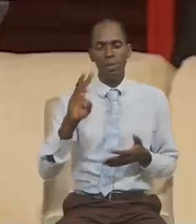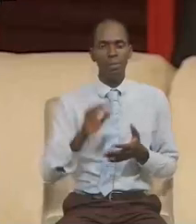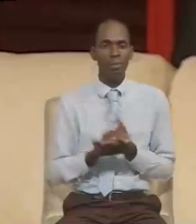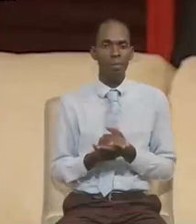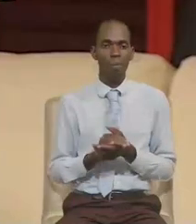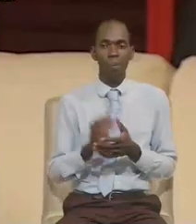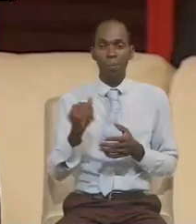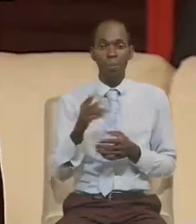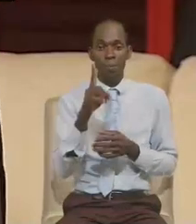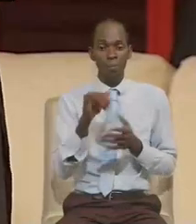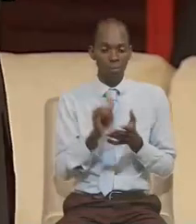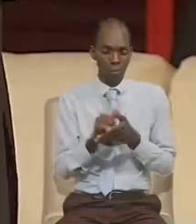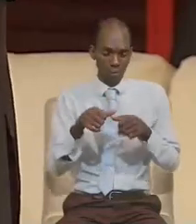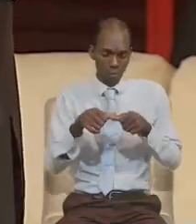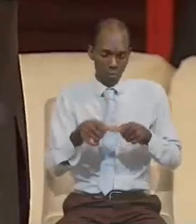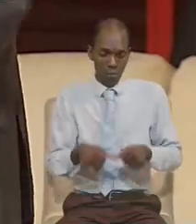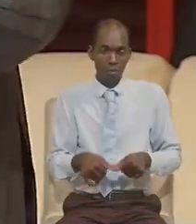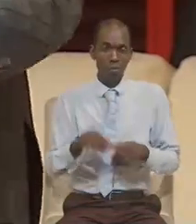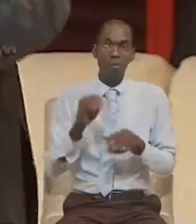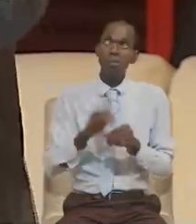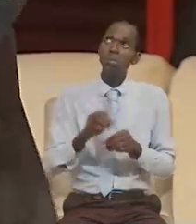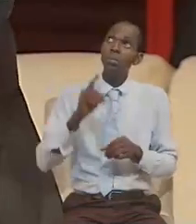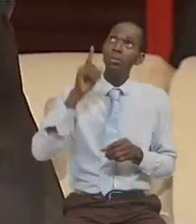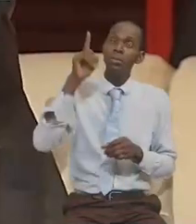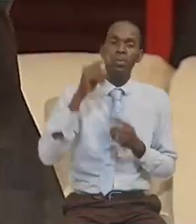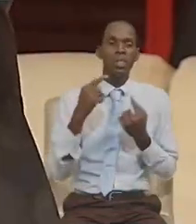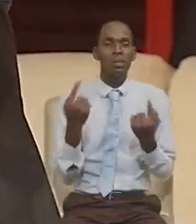Quiconque demeure en lui ne pêche point.